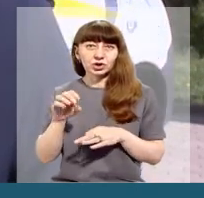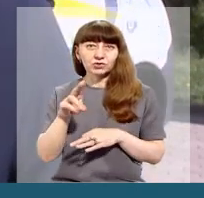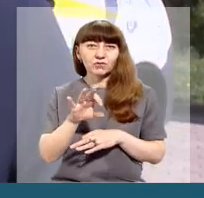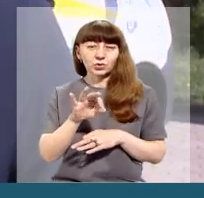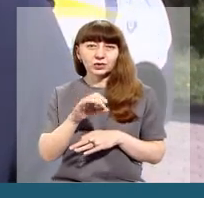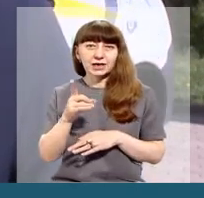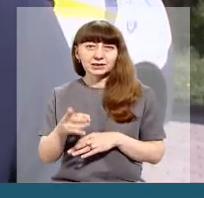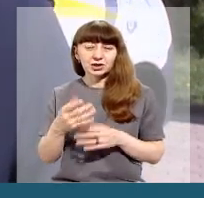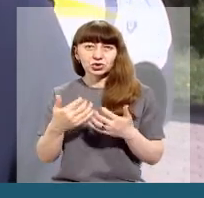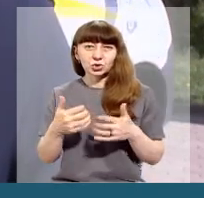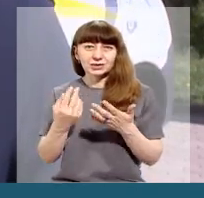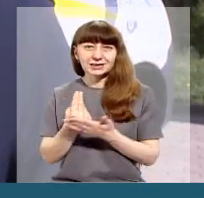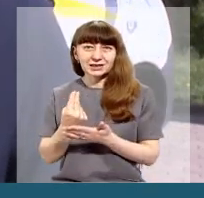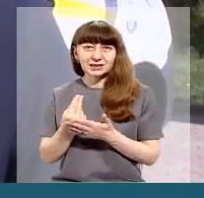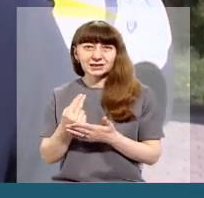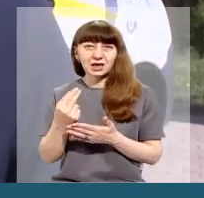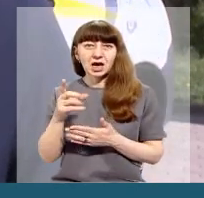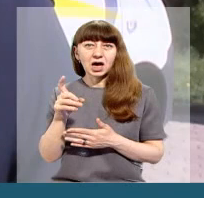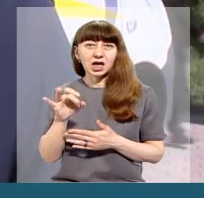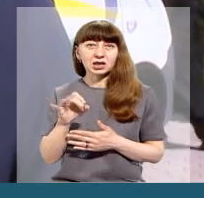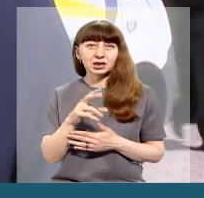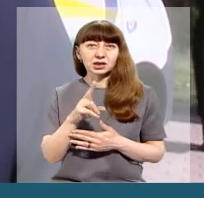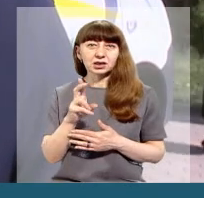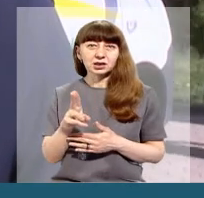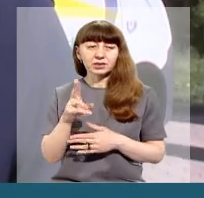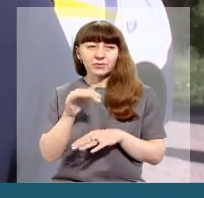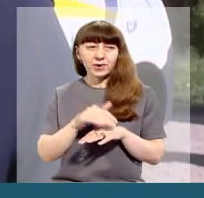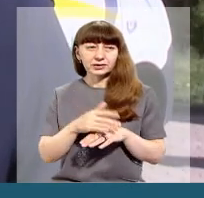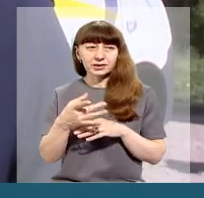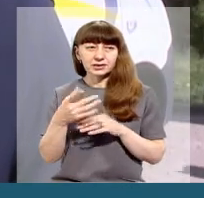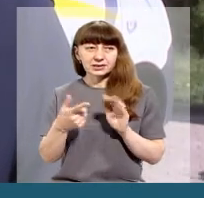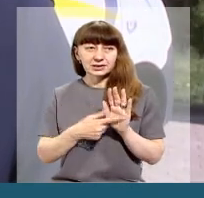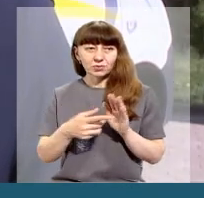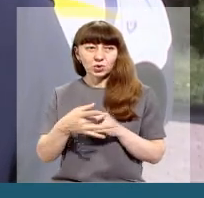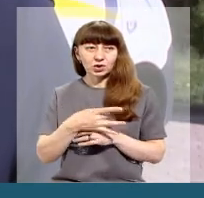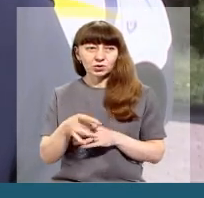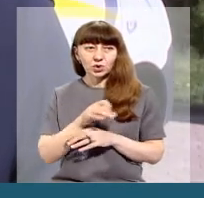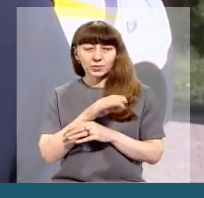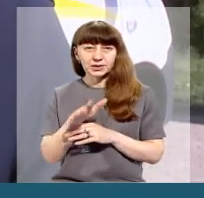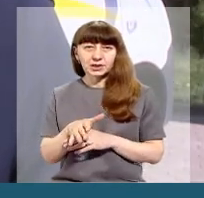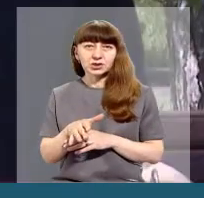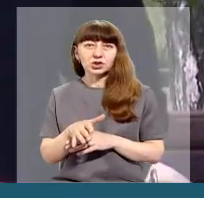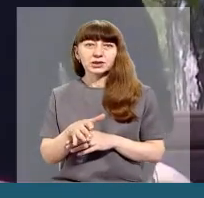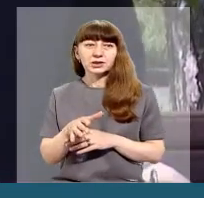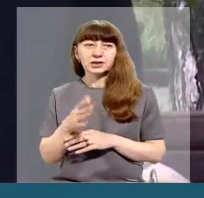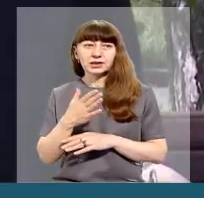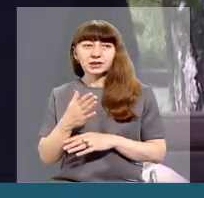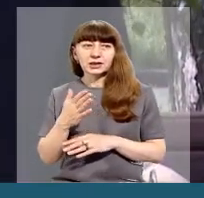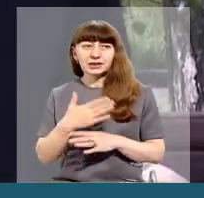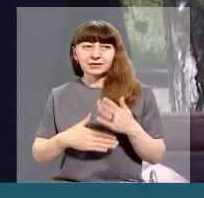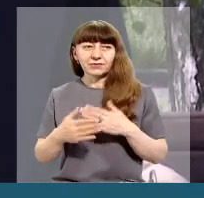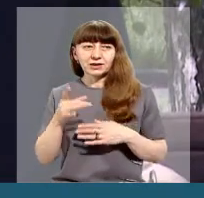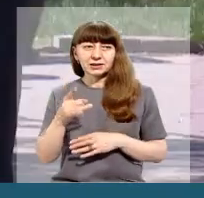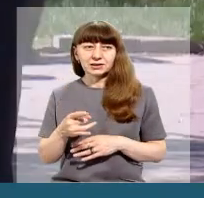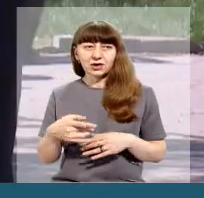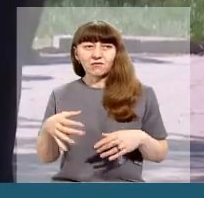средств Халық банка. Это у нас будет 7-й район, который обеспечен службой инватакси. В настоящий